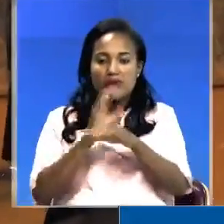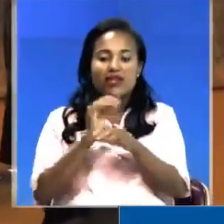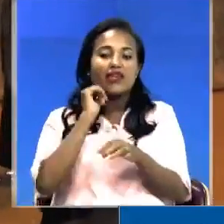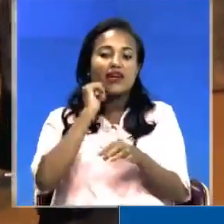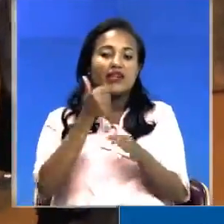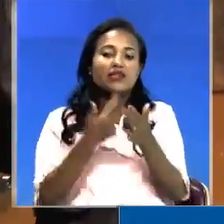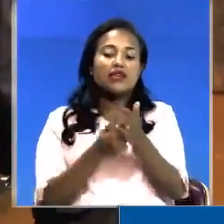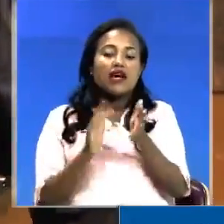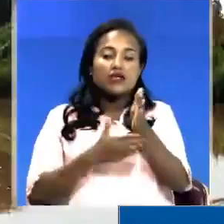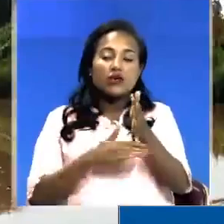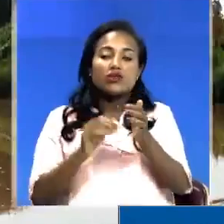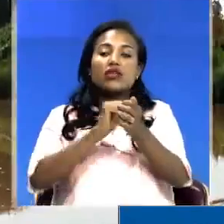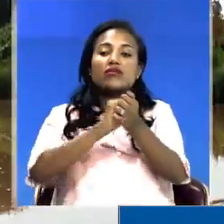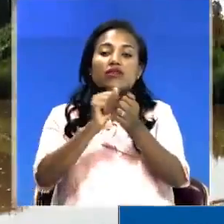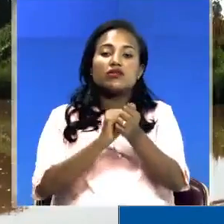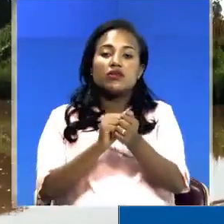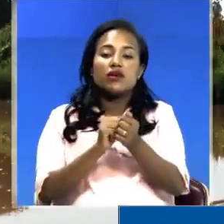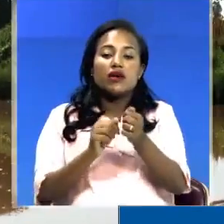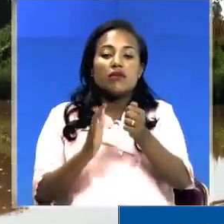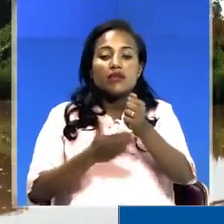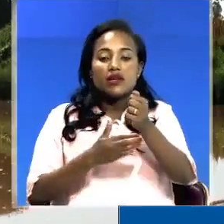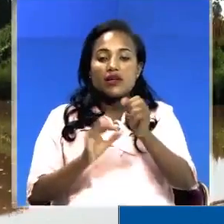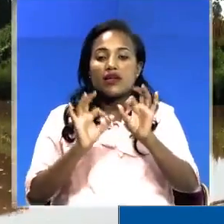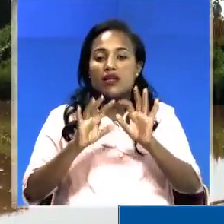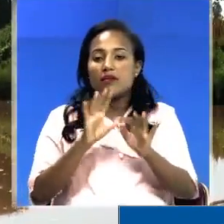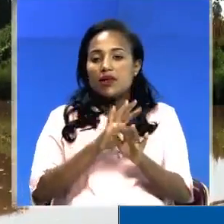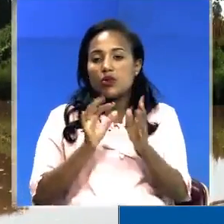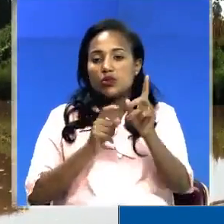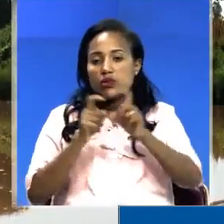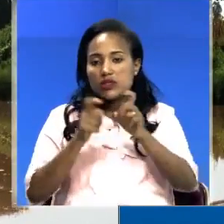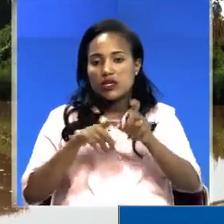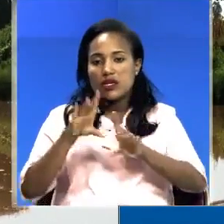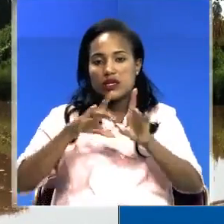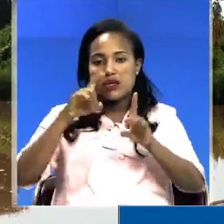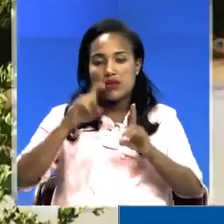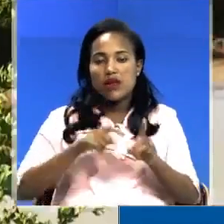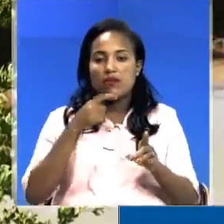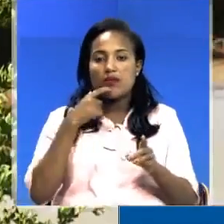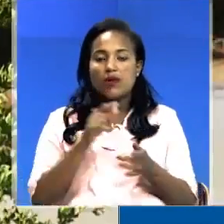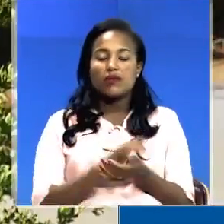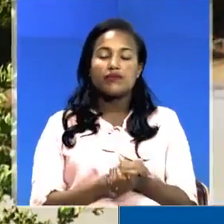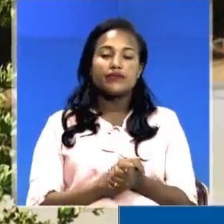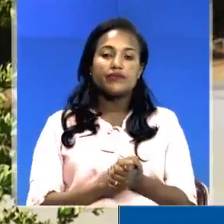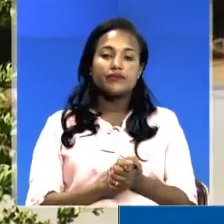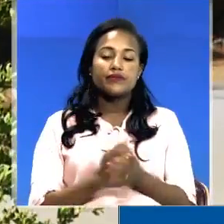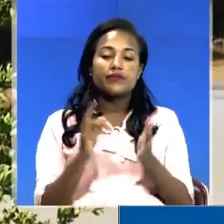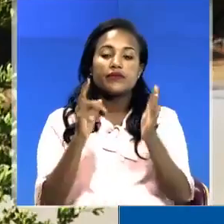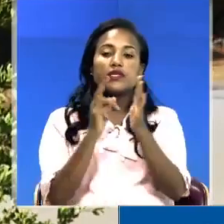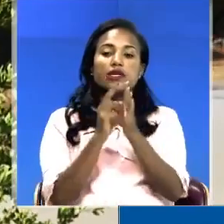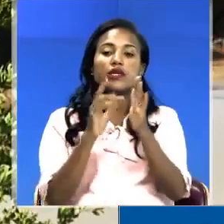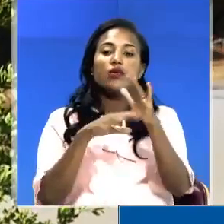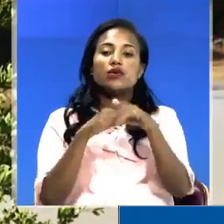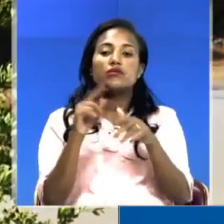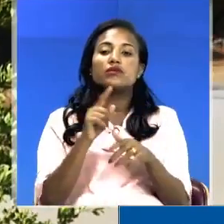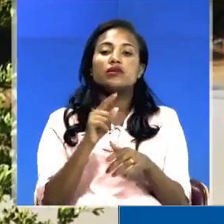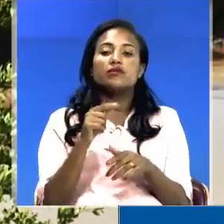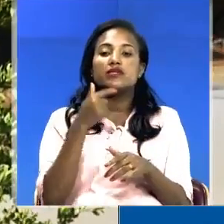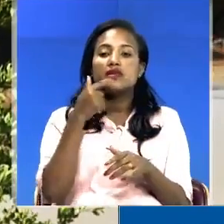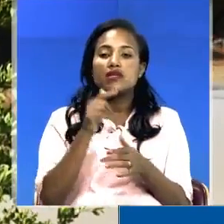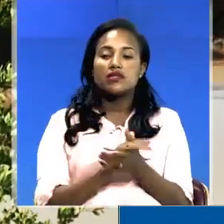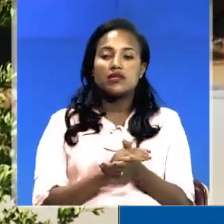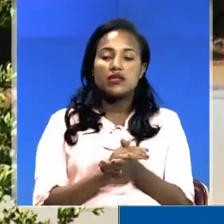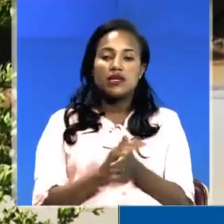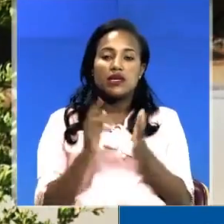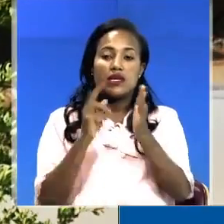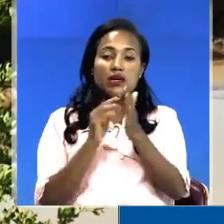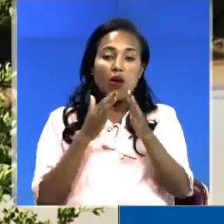ያሳዝርያዎች ካጠፋናቸው የምናሰግረው አናገኝምና ቁጥጥር ሊደረግ ይገባል ብሏል። አይ ህገወጦችን ምን አለ መሰለሽ እንዲሁም ራሱ ህግ እንድከዝካውን